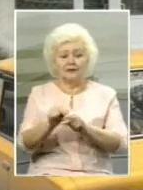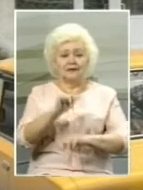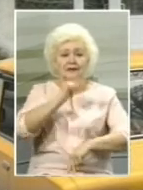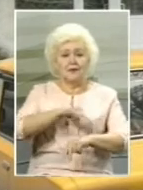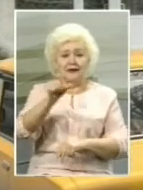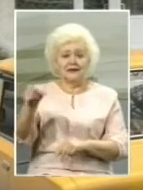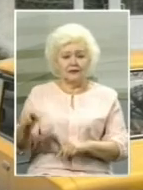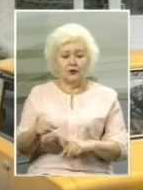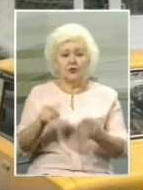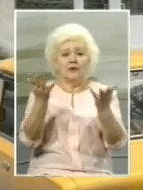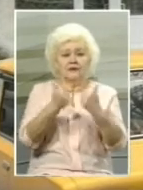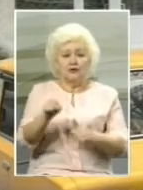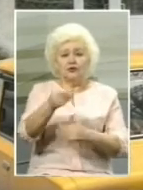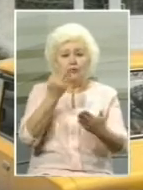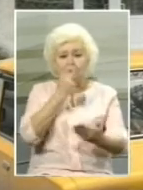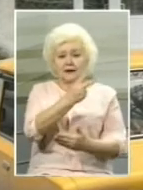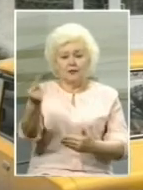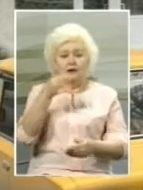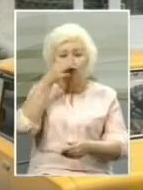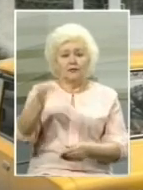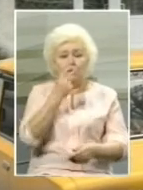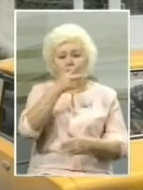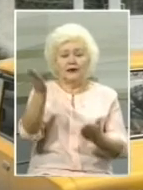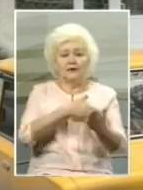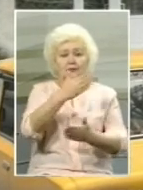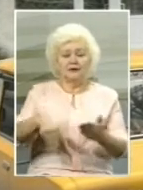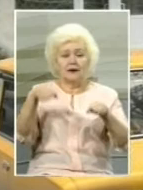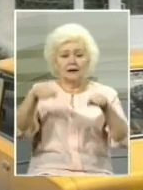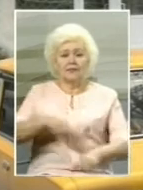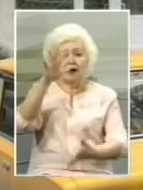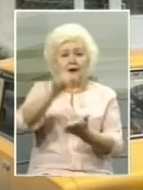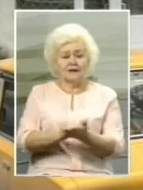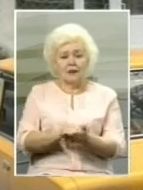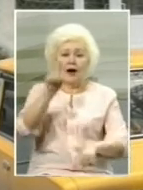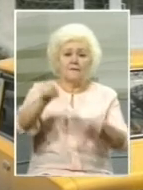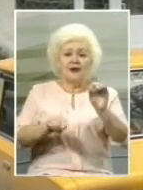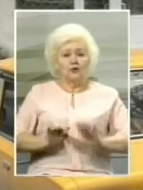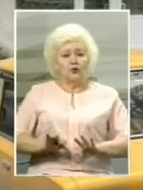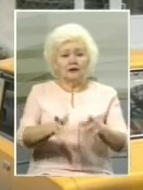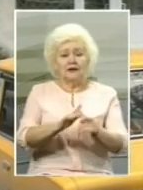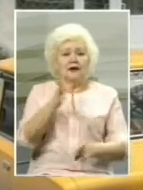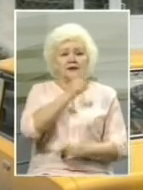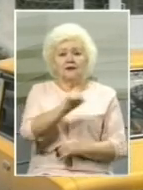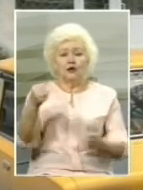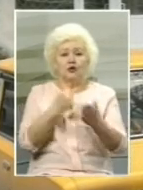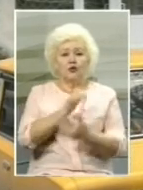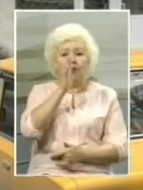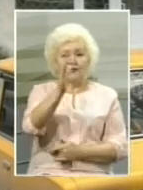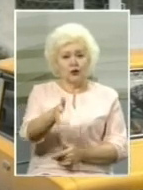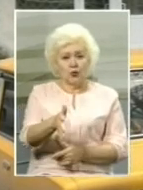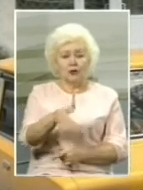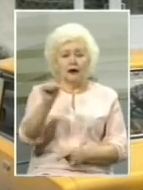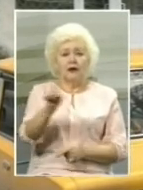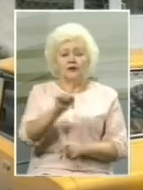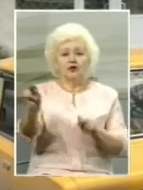працівником, за що передбачена відповідальність у вигляді позбавлення права займатися певною діяльністю на строк до 5 років,